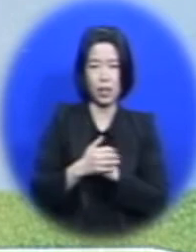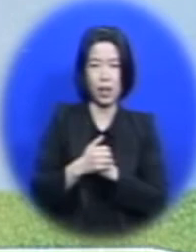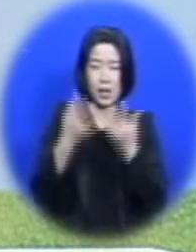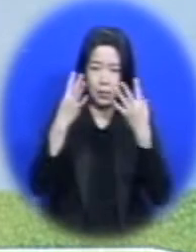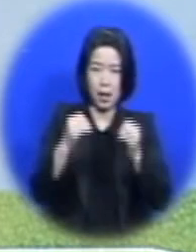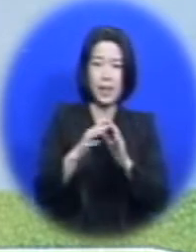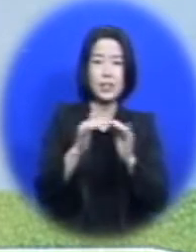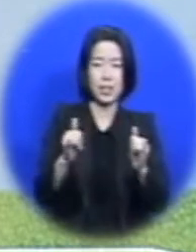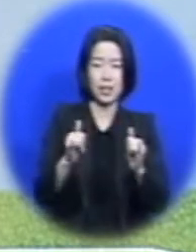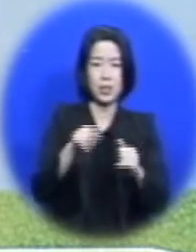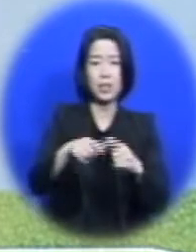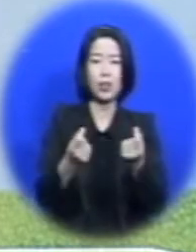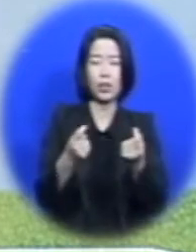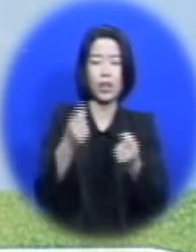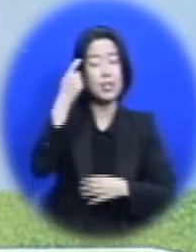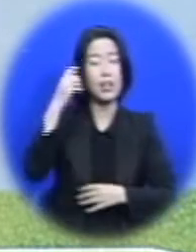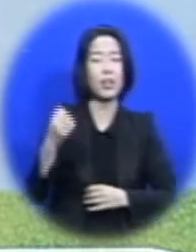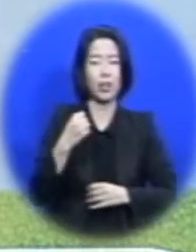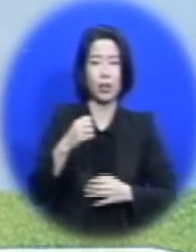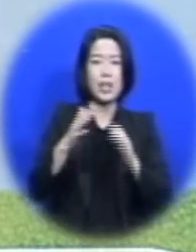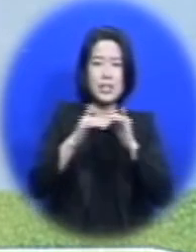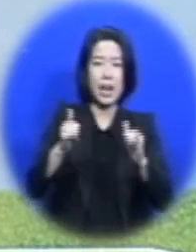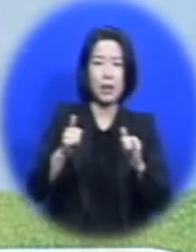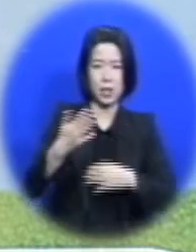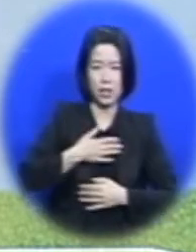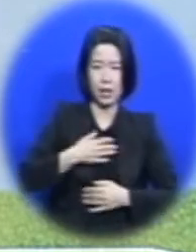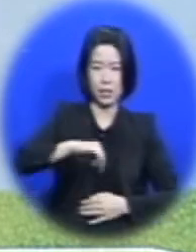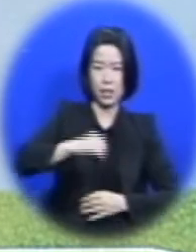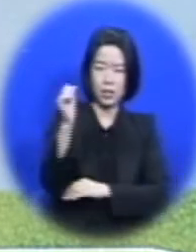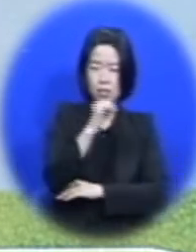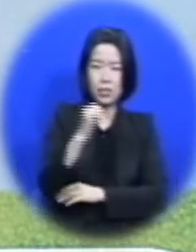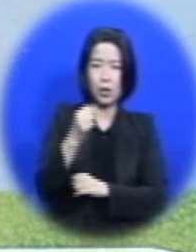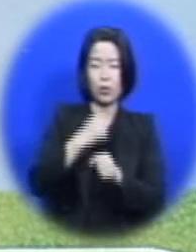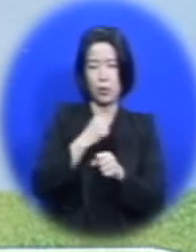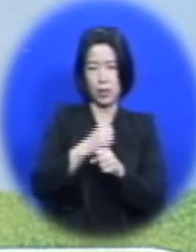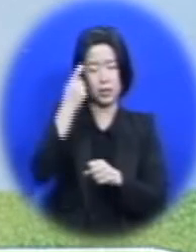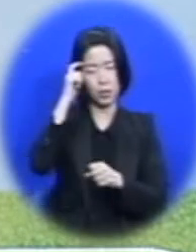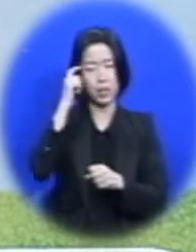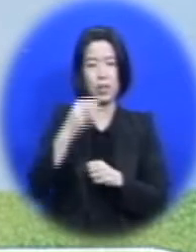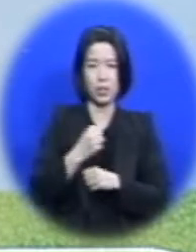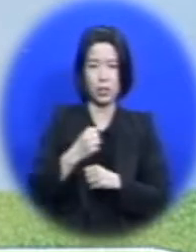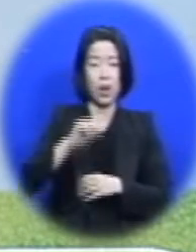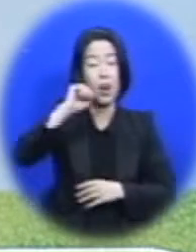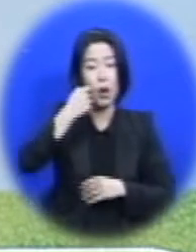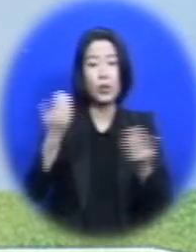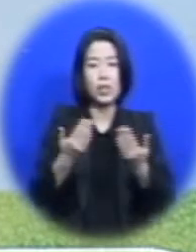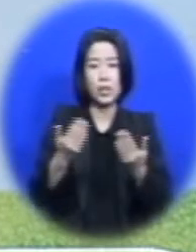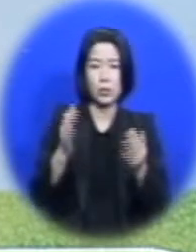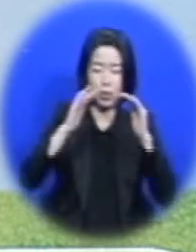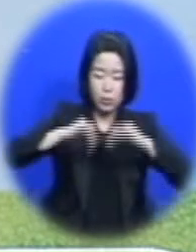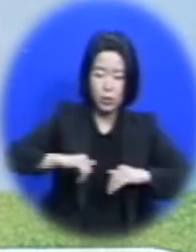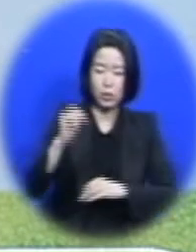많은 사람들이 그렇게 생각해요 사람들이 자기를 흔든다 고 생각 어려운 일 때문에 자기가 지금 무너지고 흔들리고 있다고